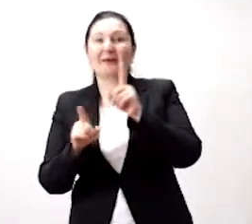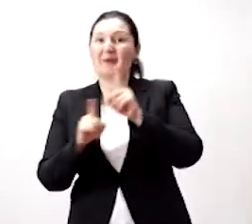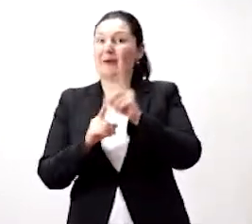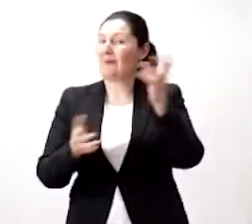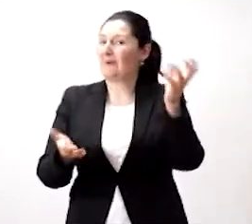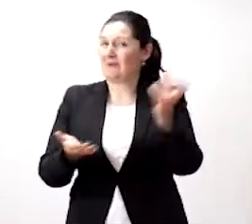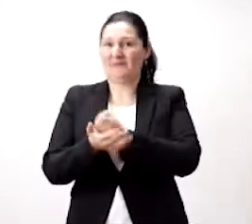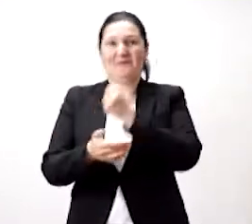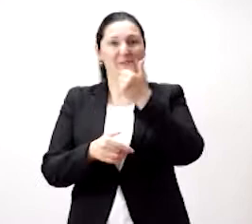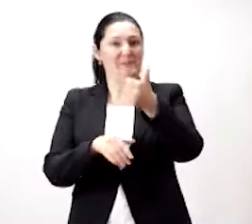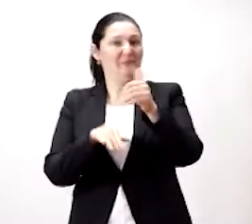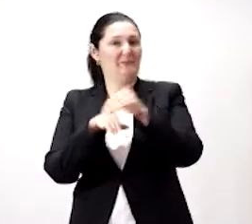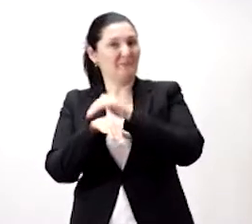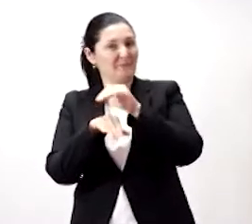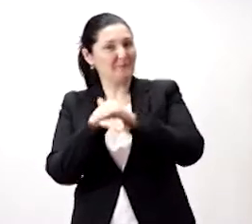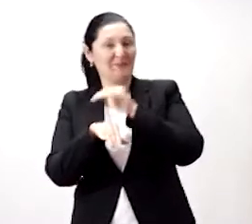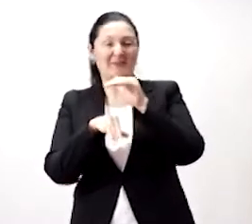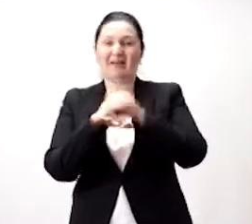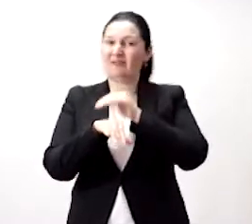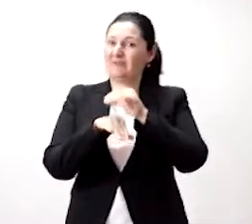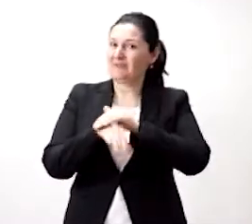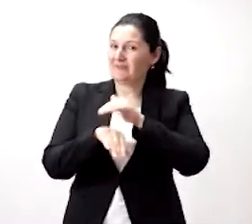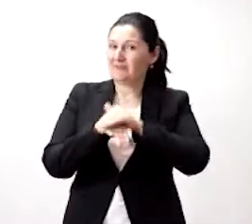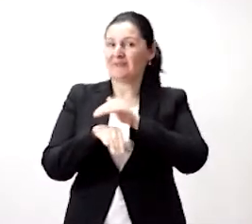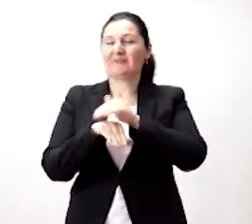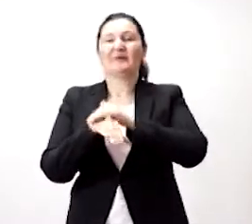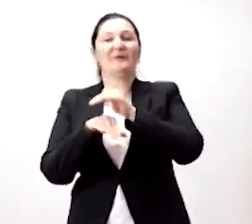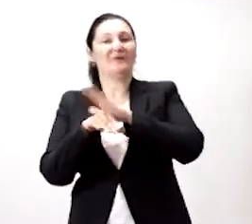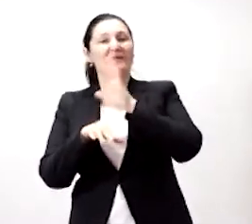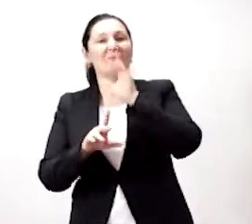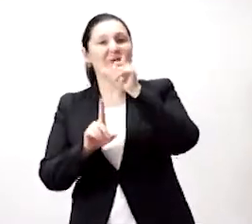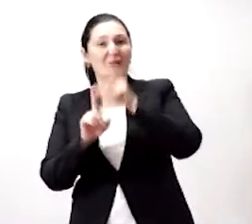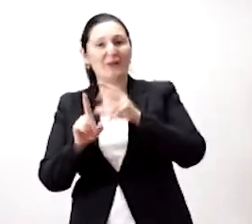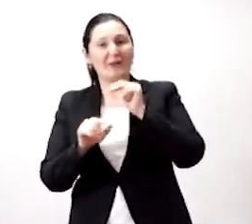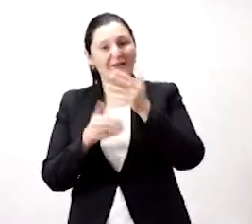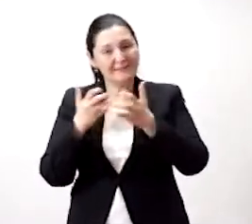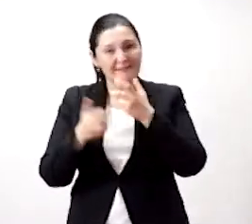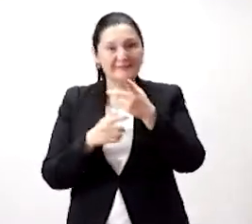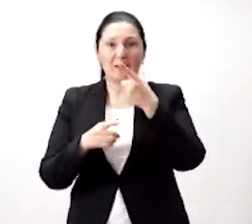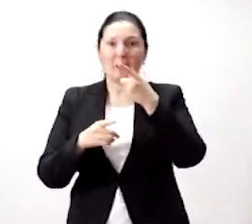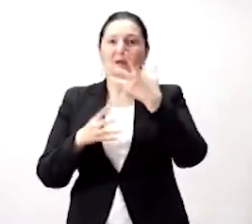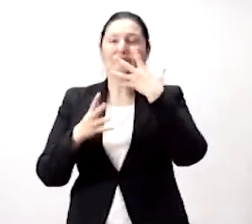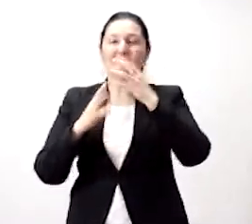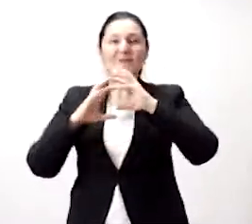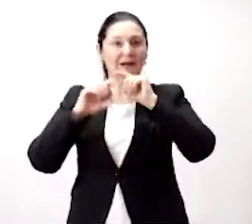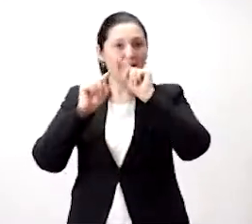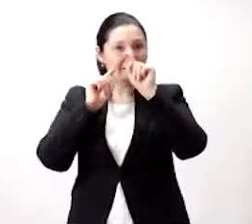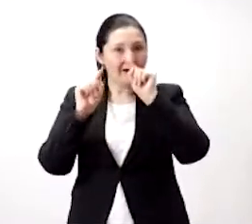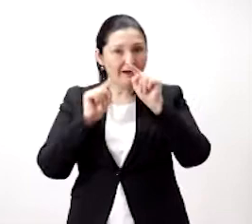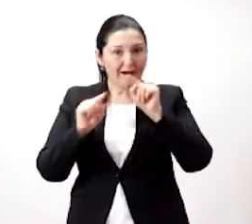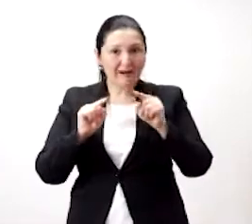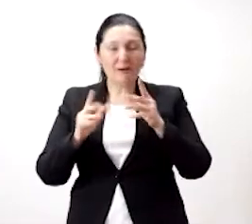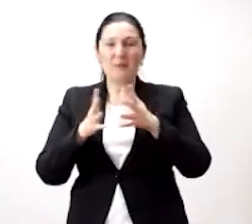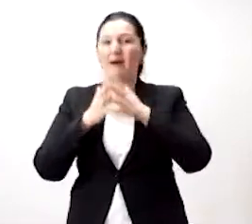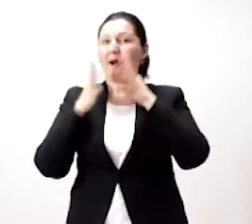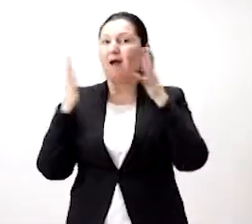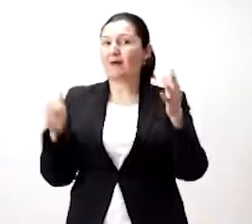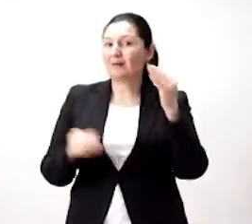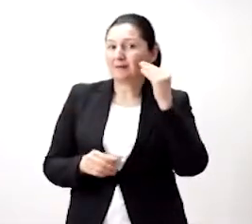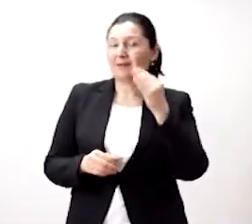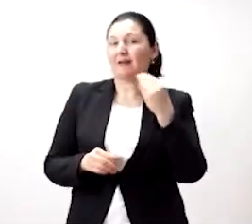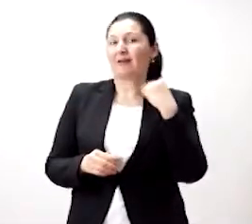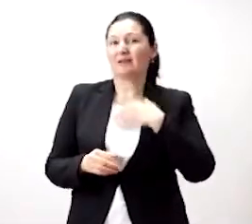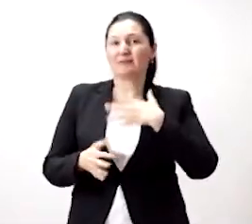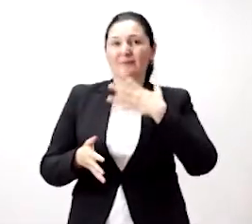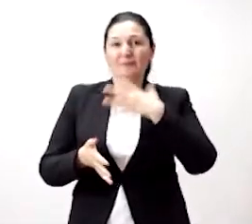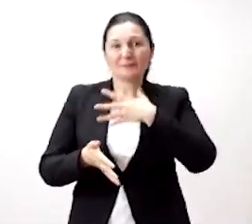юфт. Офарин, офарин, лола джон. Китай осьоро юфт, бине чхэ колонаст. Таджикистан